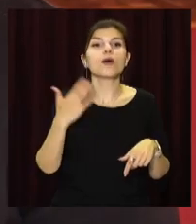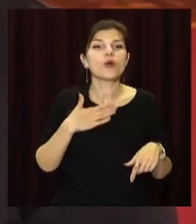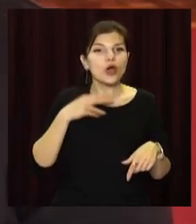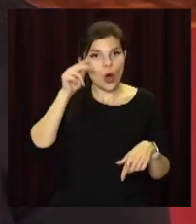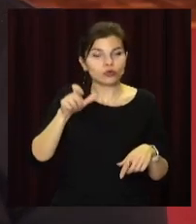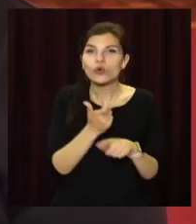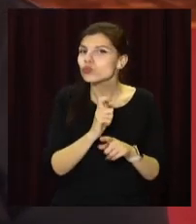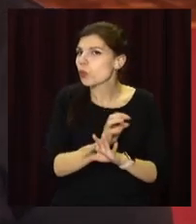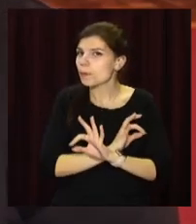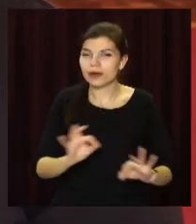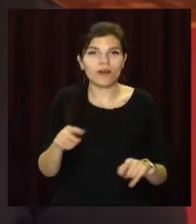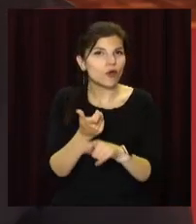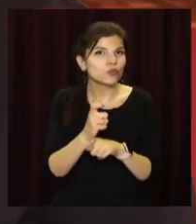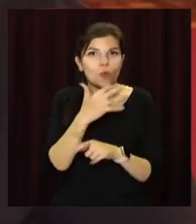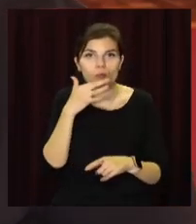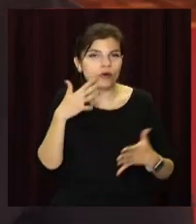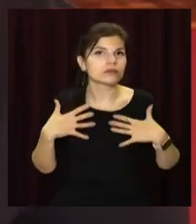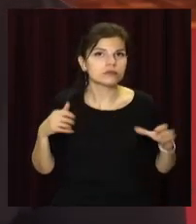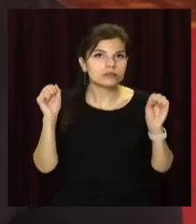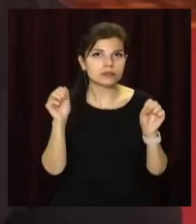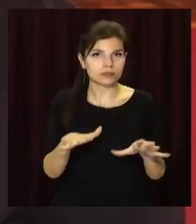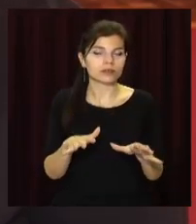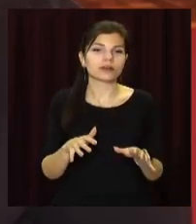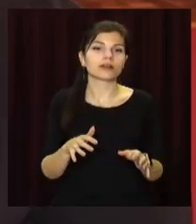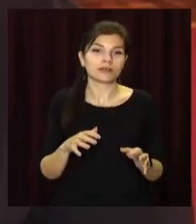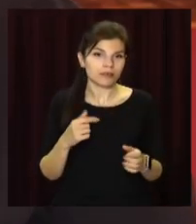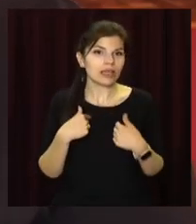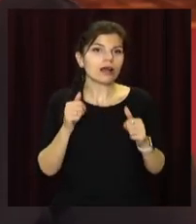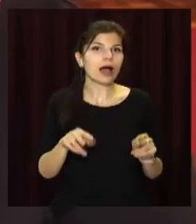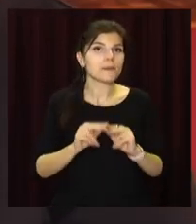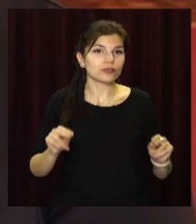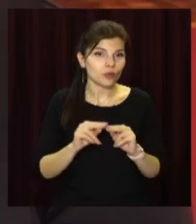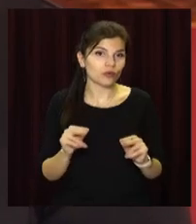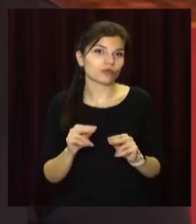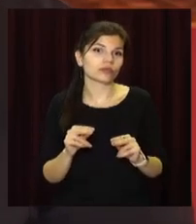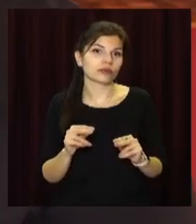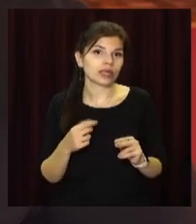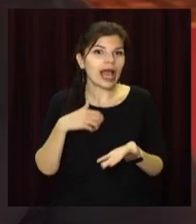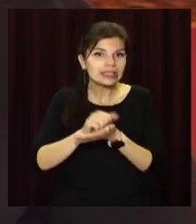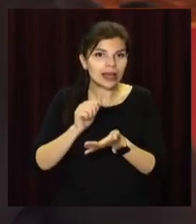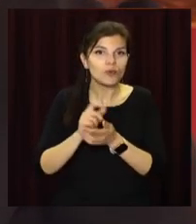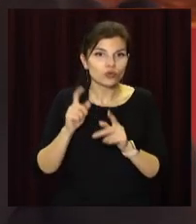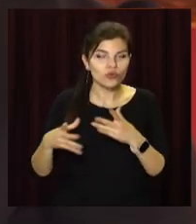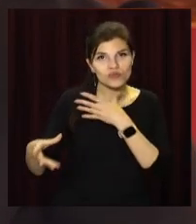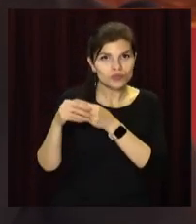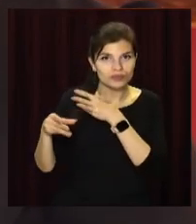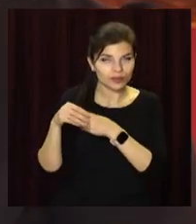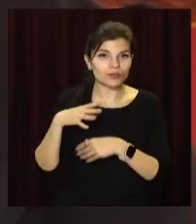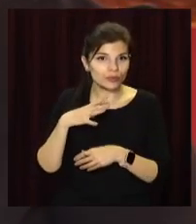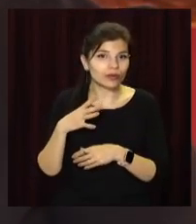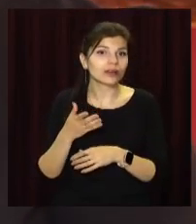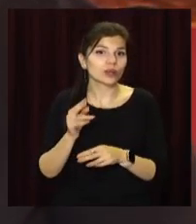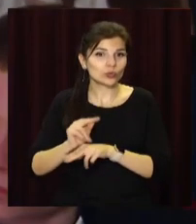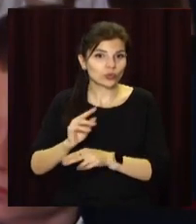дуже багато доклала своїх зусиль. Я як педагог займалася також наставництвом, і результат